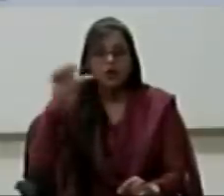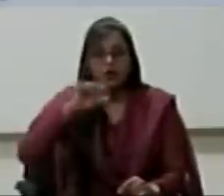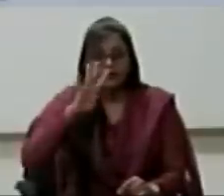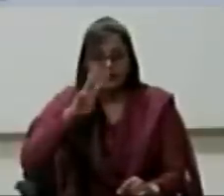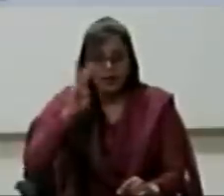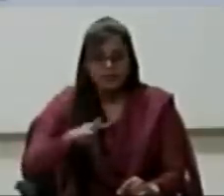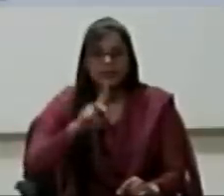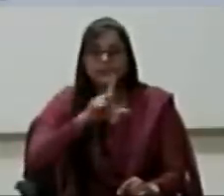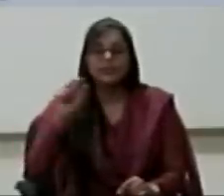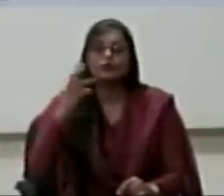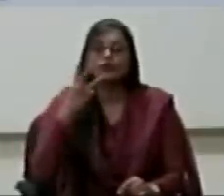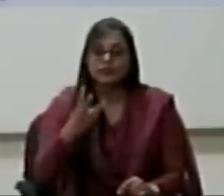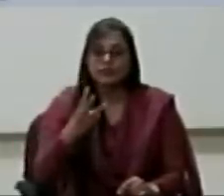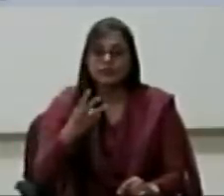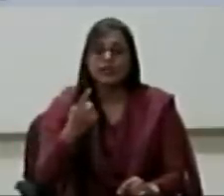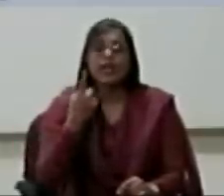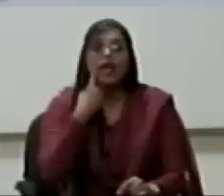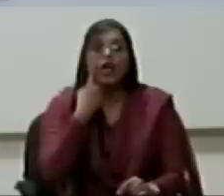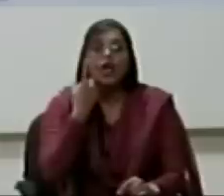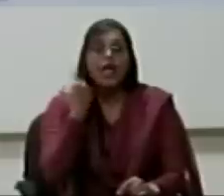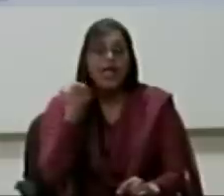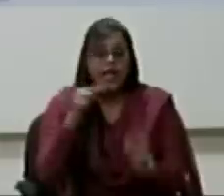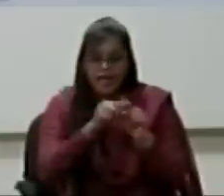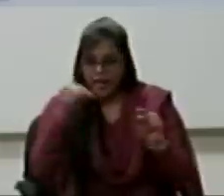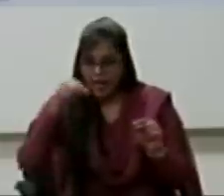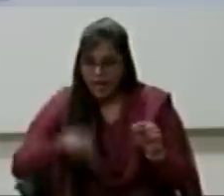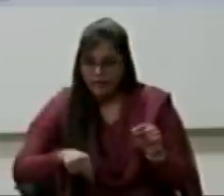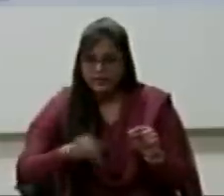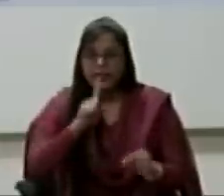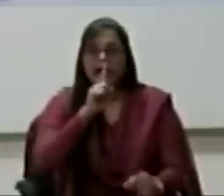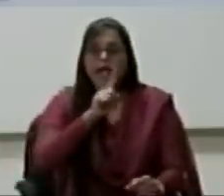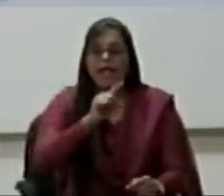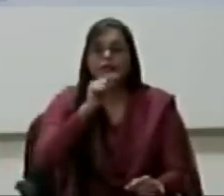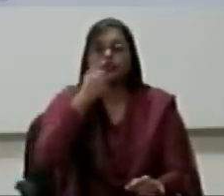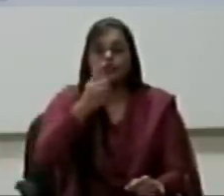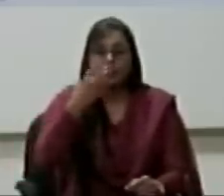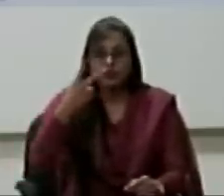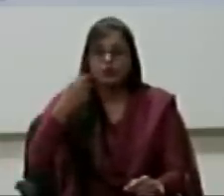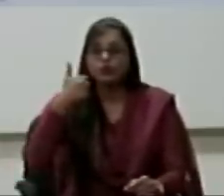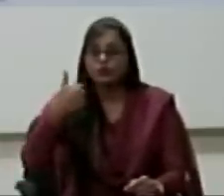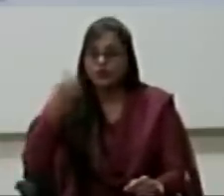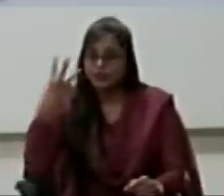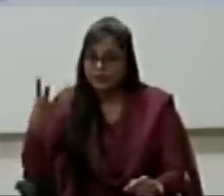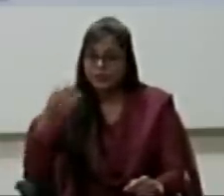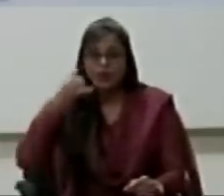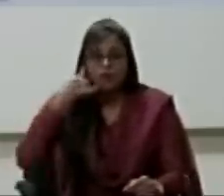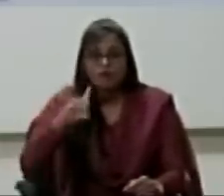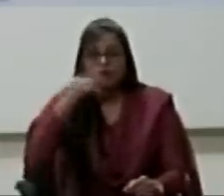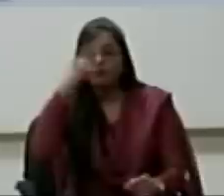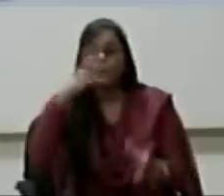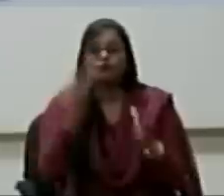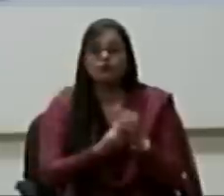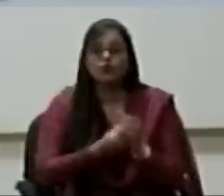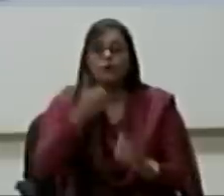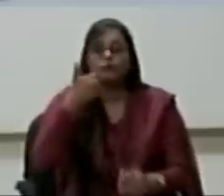12,94,703। আমি আবার বলছি গত 24 ঘন্টায় 62-63 নাম্বারে কল এসেছে 62,607 এবং শুরুর